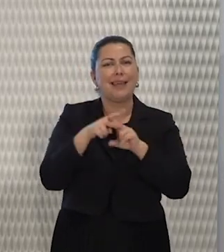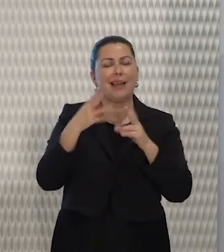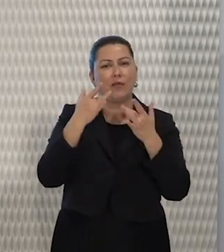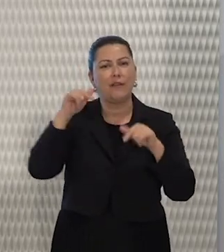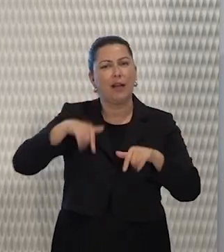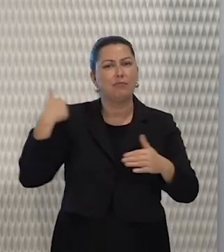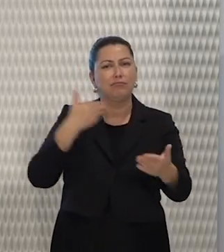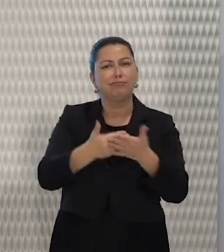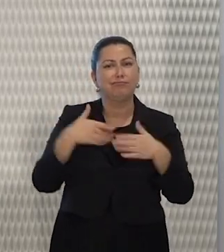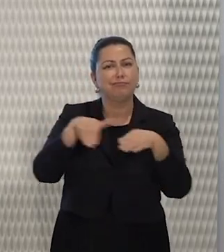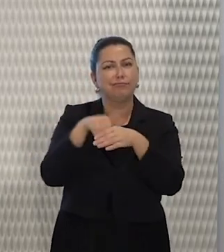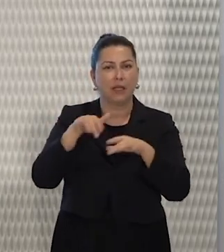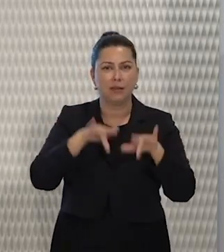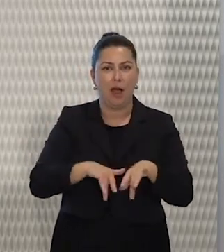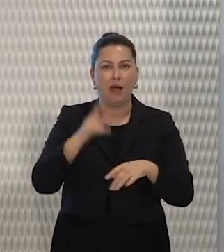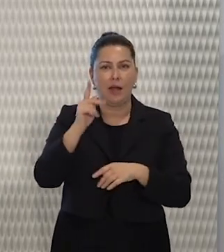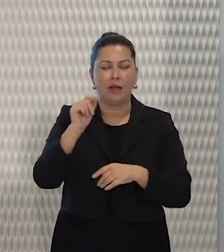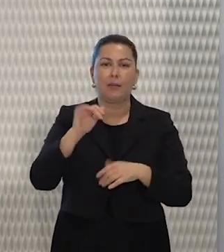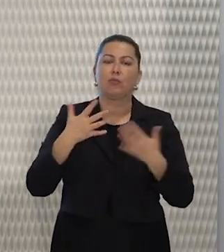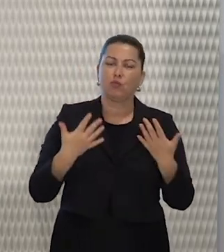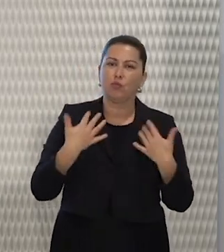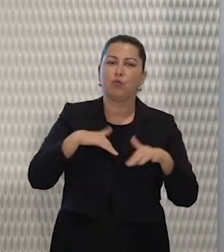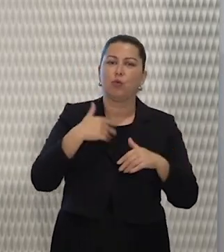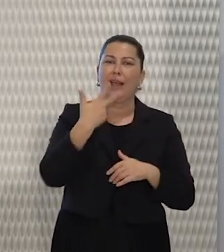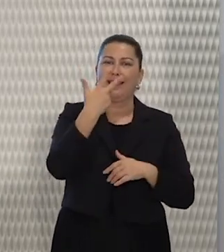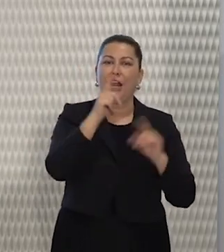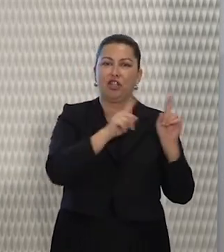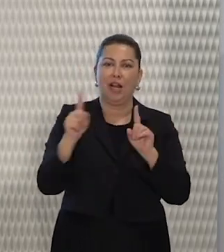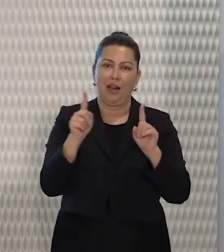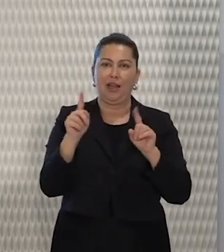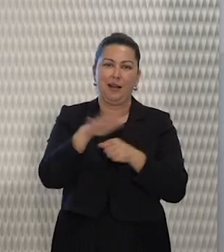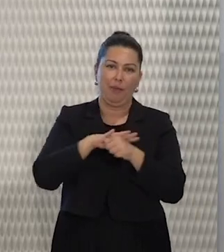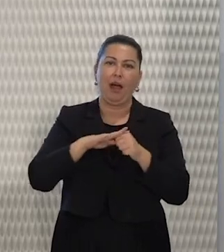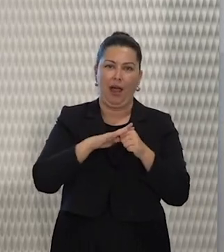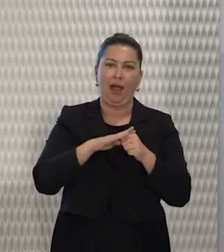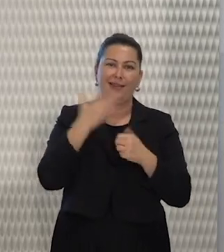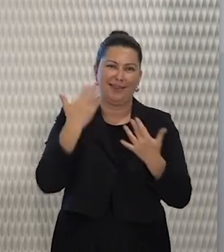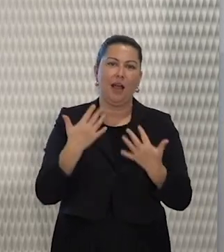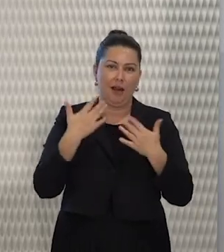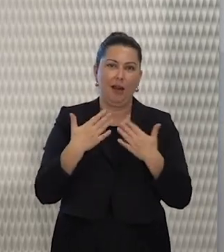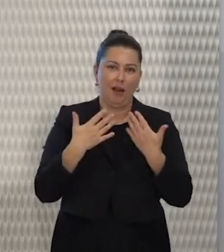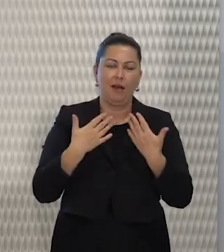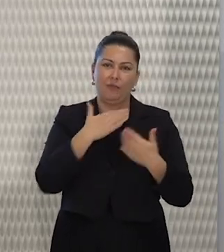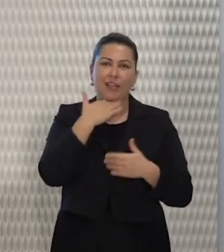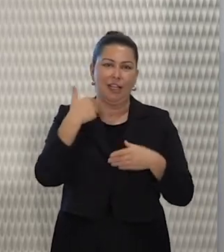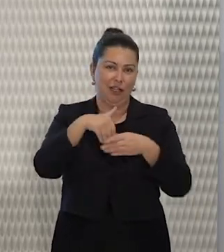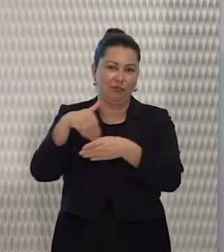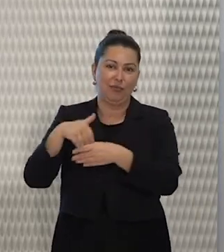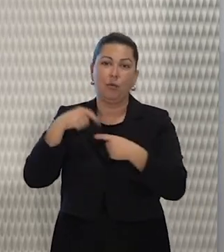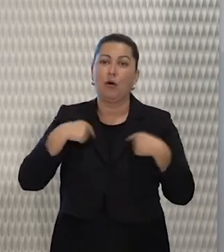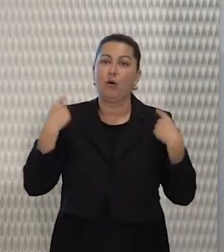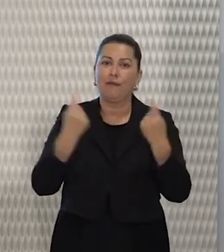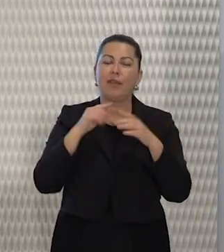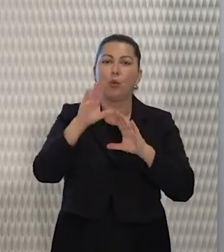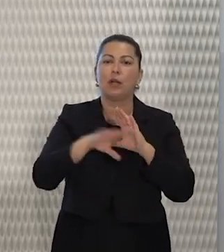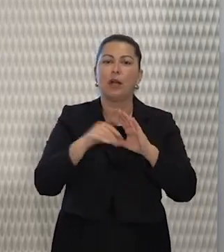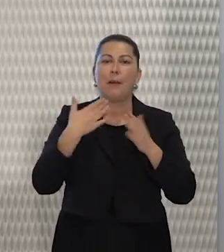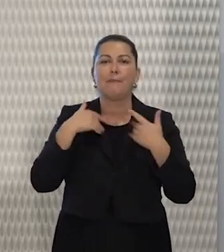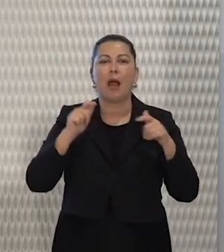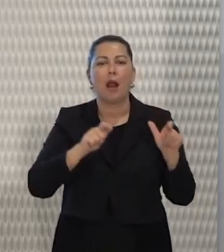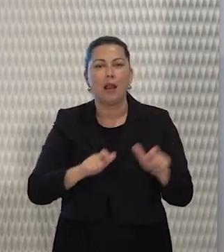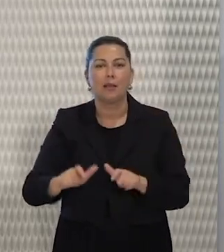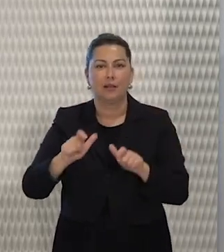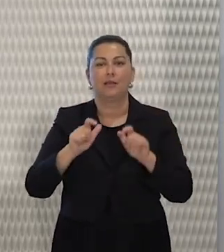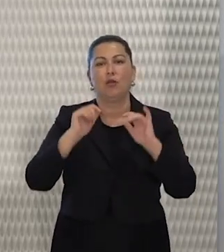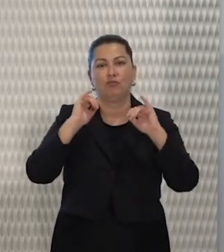hat? Da sind wir im dreistelligen Bereich. Ja, und auch wir werden älter im Unternehmen. Wir haben zwar relativ